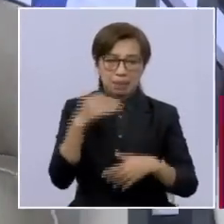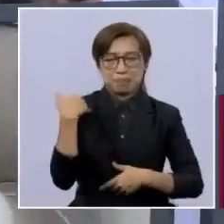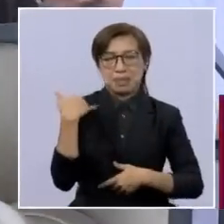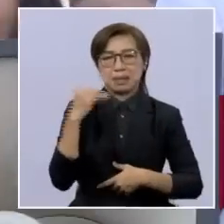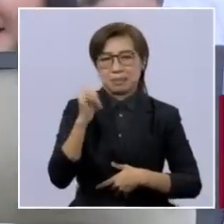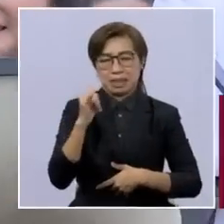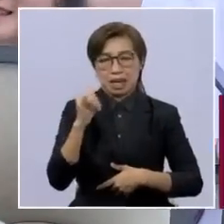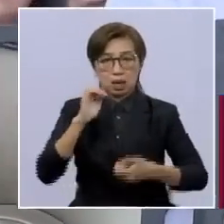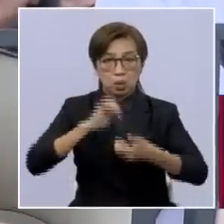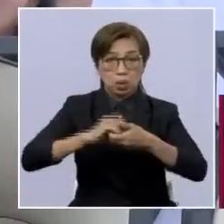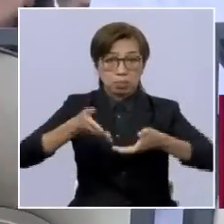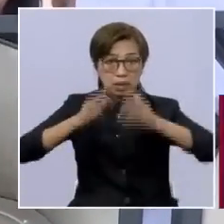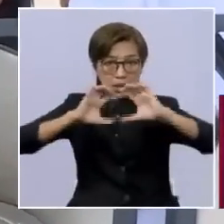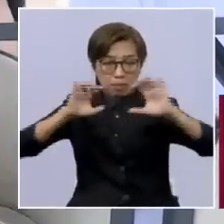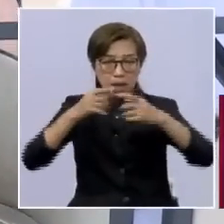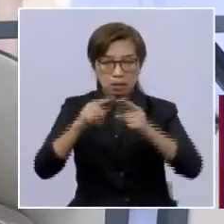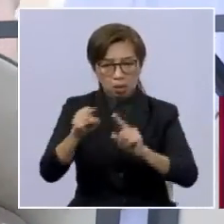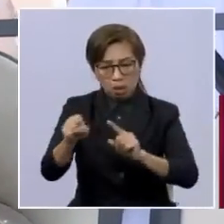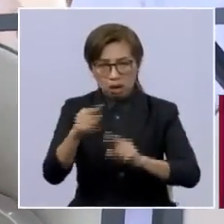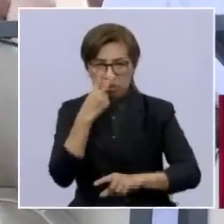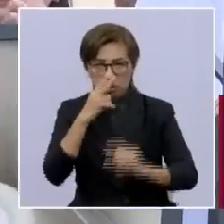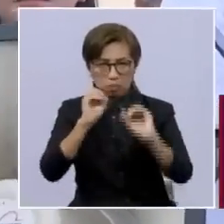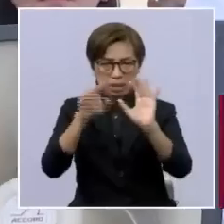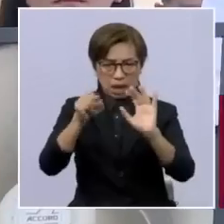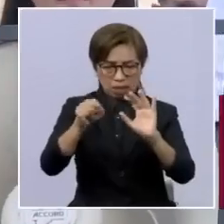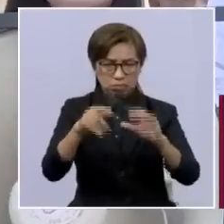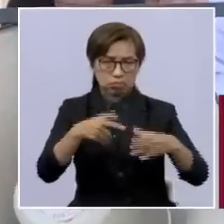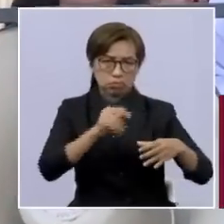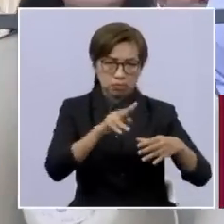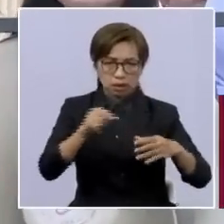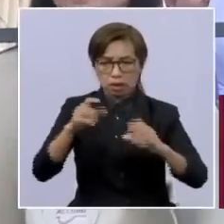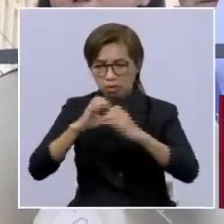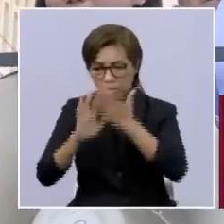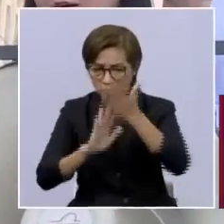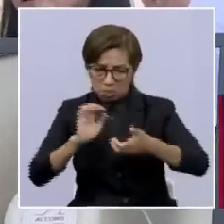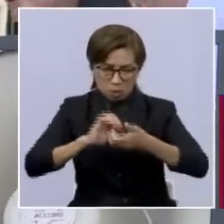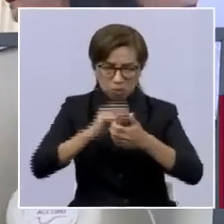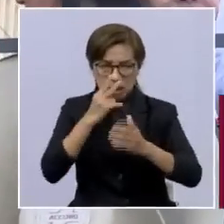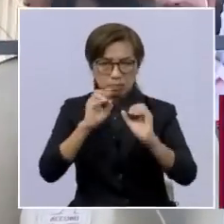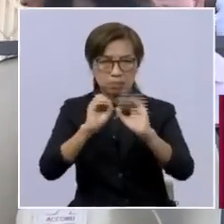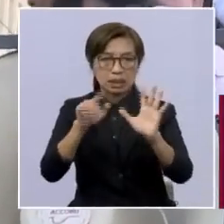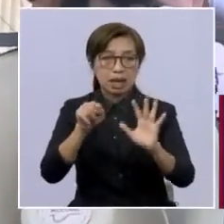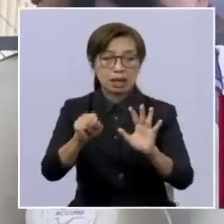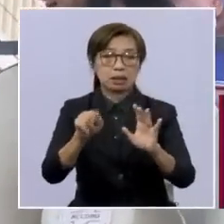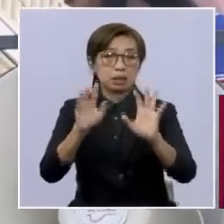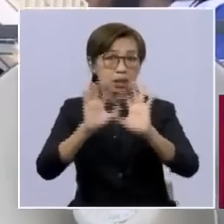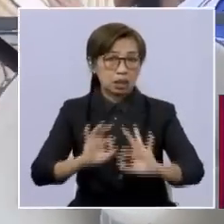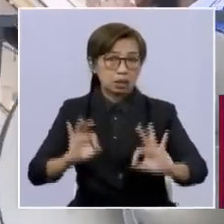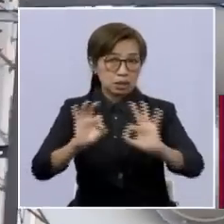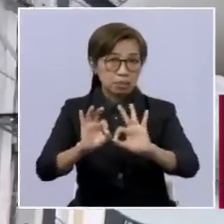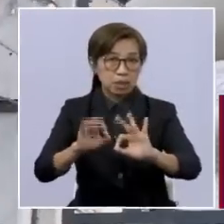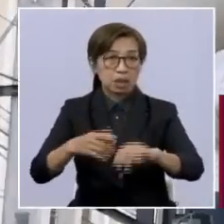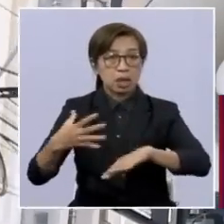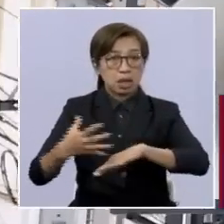ากสักนิดนึงแล้วก็ยังไม่เห็นสัญญาณที่จะมารวมกันในขณะนี้นะครับที่นักวิเคราะห์ก็คือกระแสต่อสู้ทางการเมืองกระแสหลัก